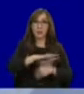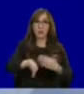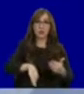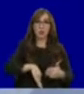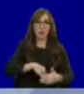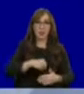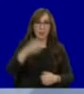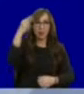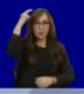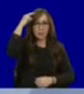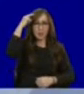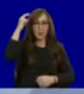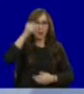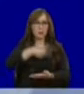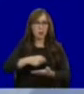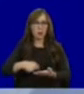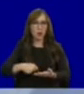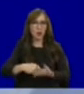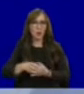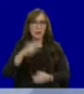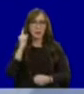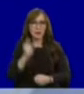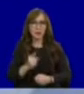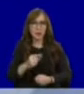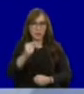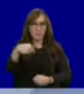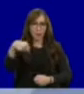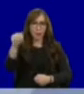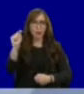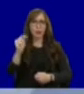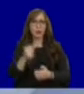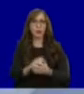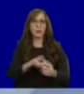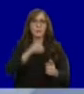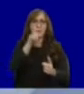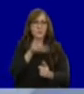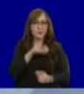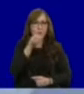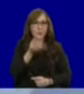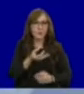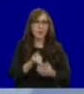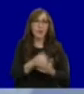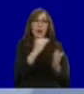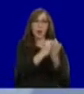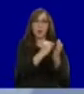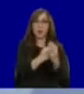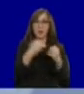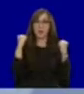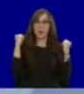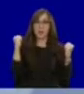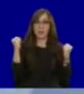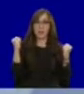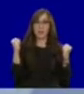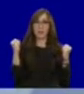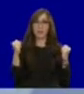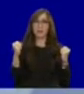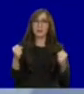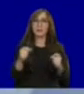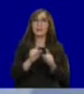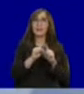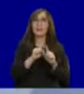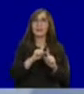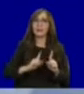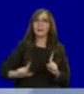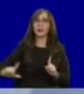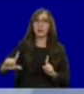kepala-kepala sekolah kita secara konsisten memberikan edukasi penerapan prokes, protokol kesehatan di dalam lingkungannya. Dan mereka juga